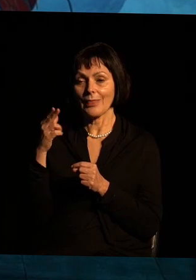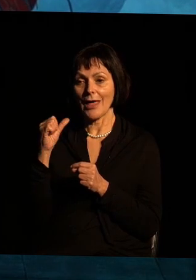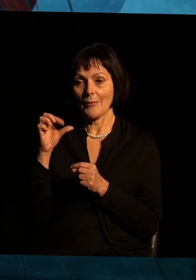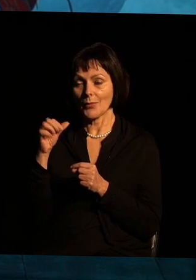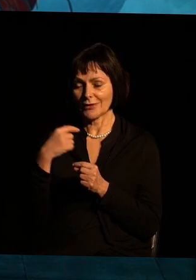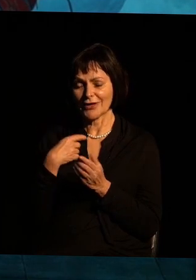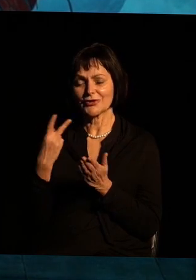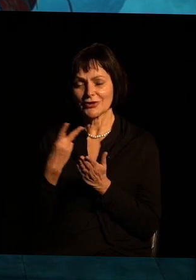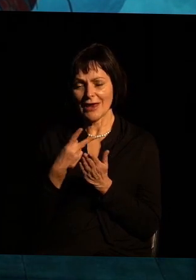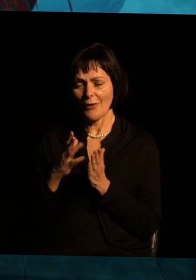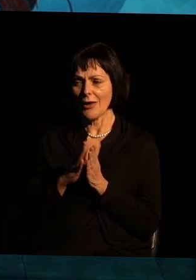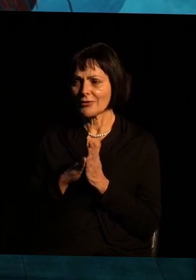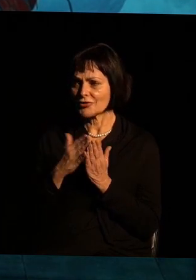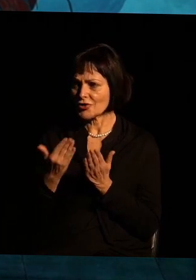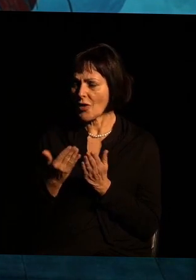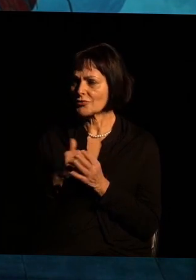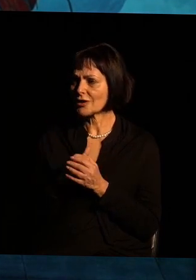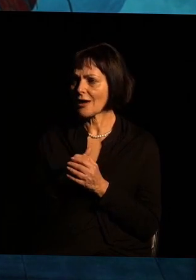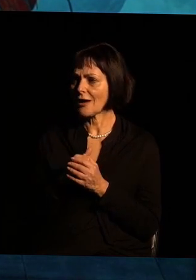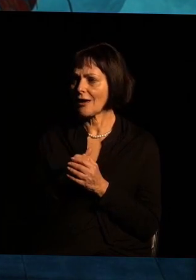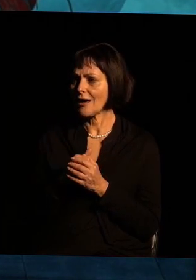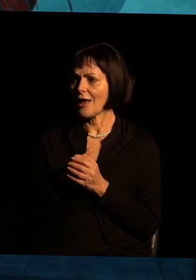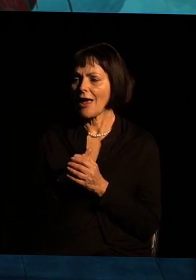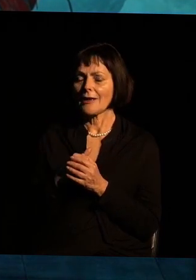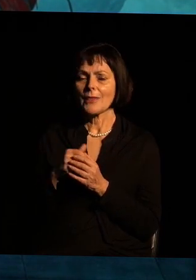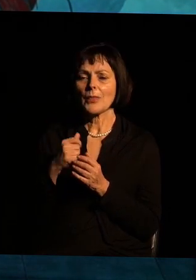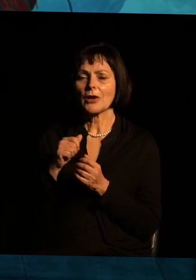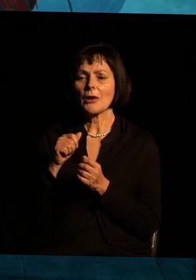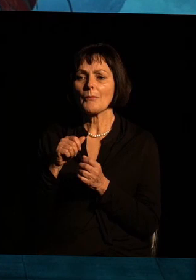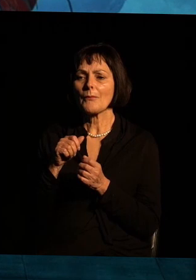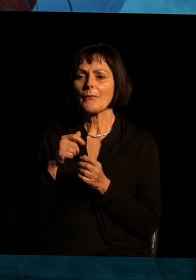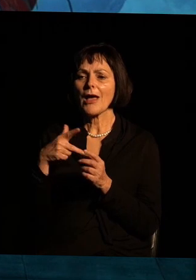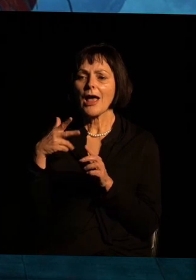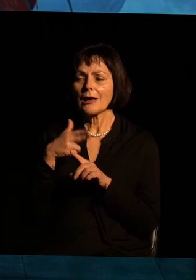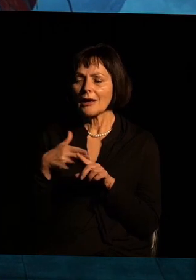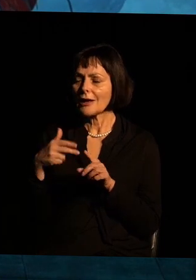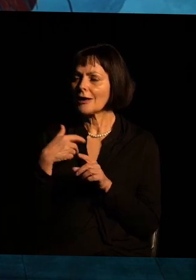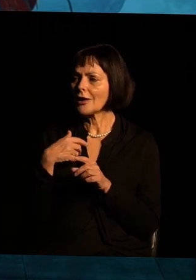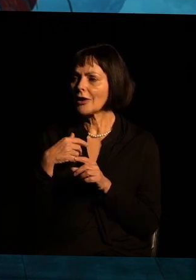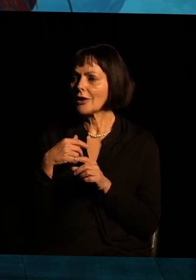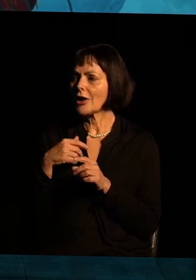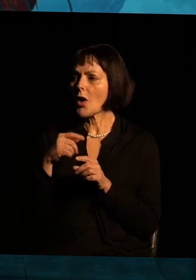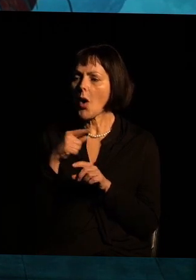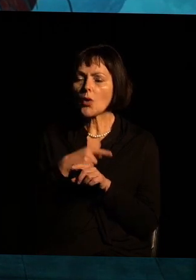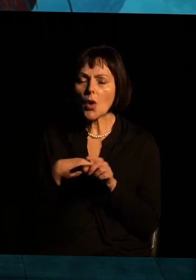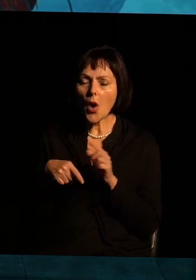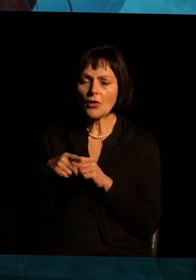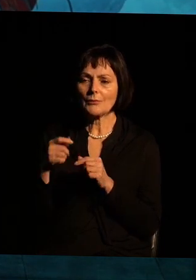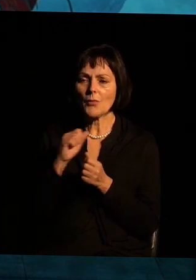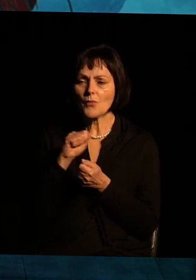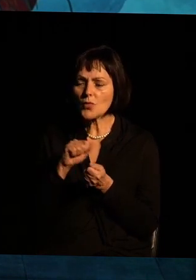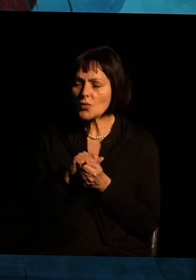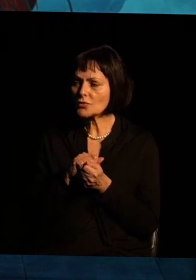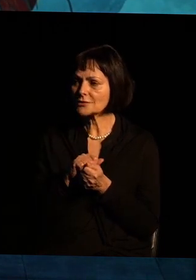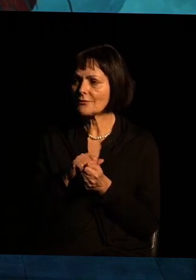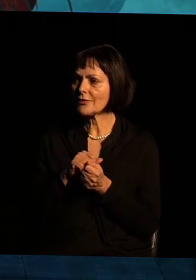oczywiście czytałem tę książkę tam Herzoga o tych ich odmrożeniach, amputacjach, właściwie prawie rąk całych i tak